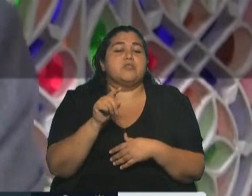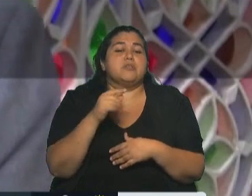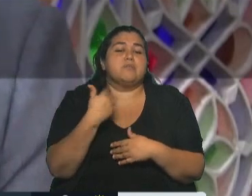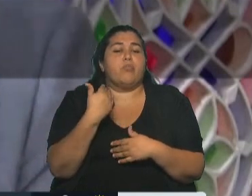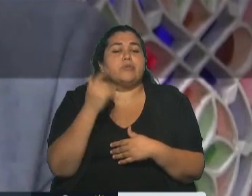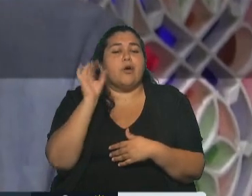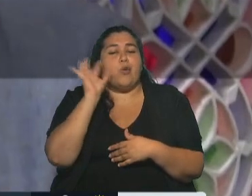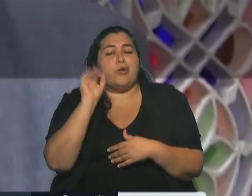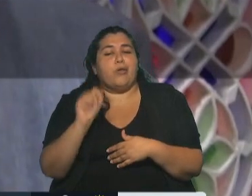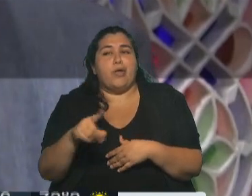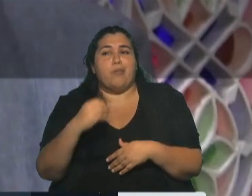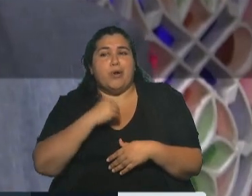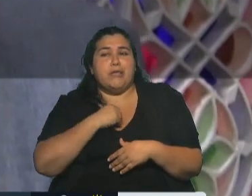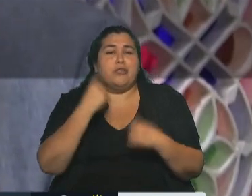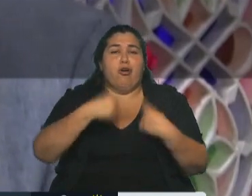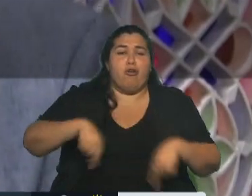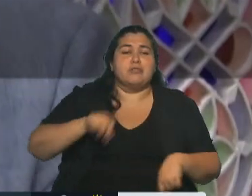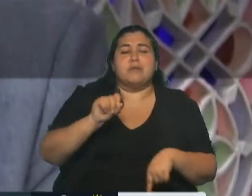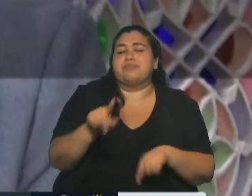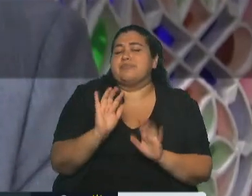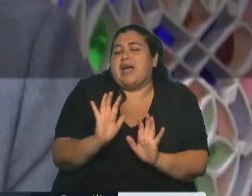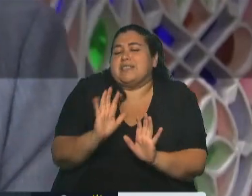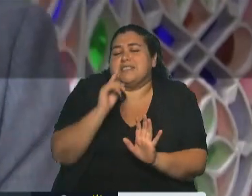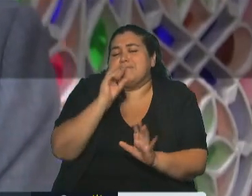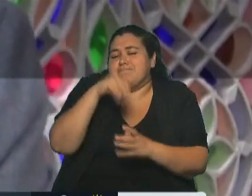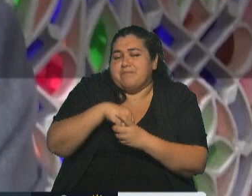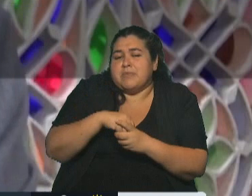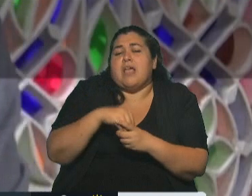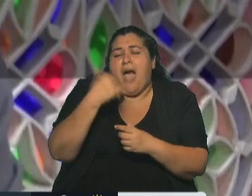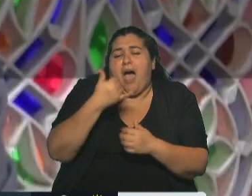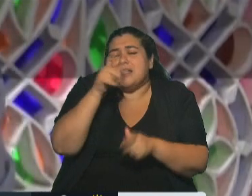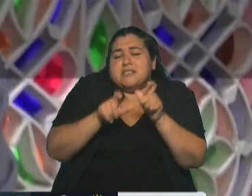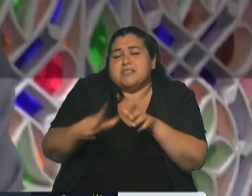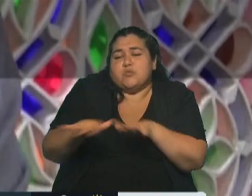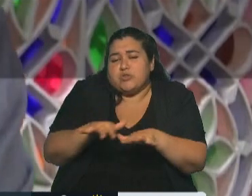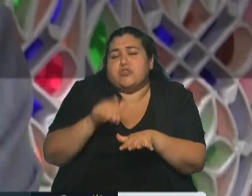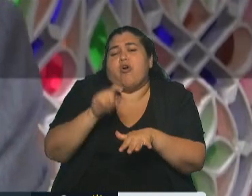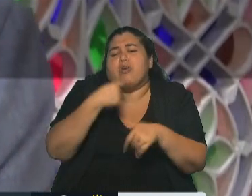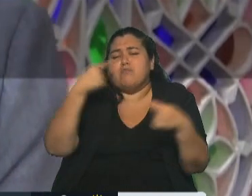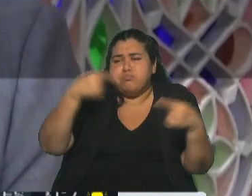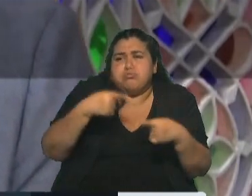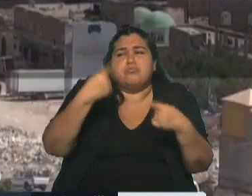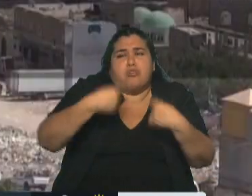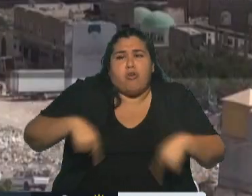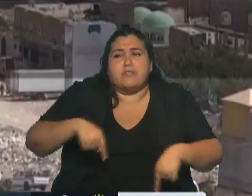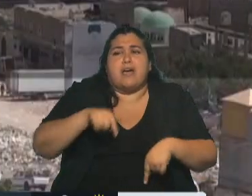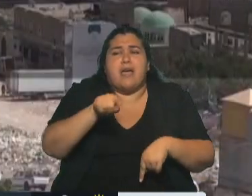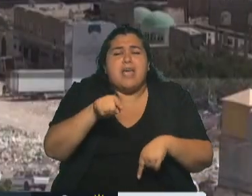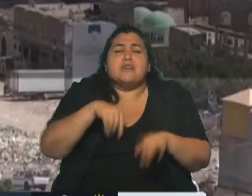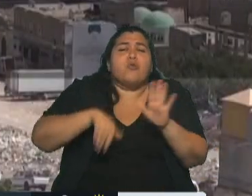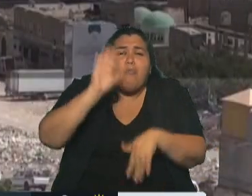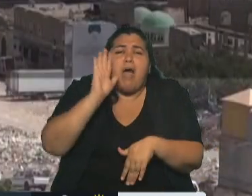إسلامي إنساني. هذا هو موقفنا وسيظل حتى تتوقف الحرب في غزة وتفتح جميع